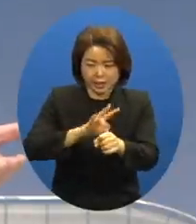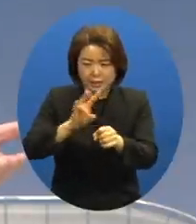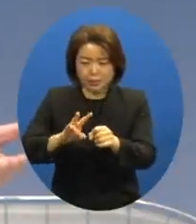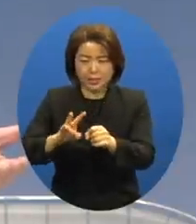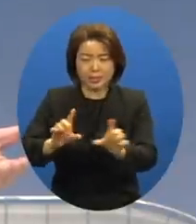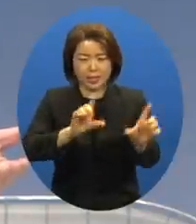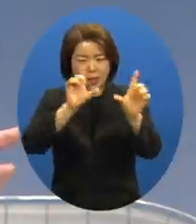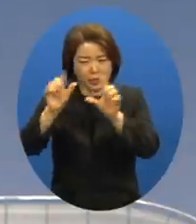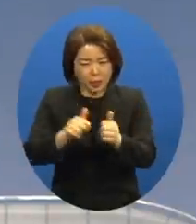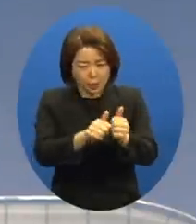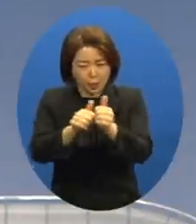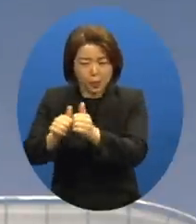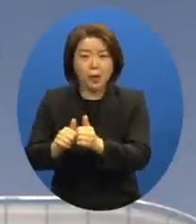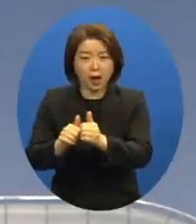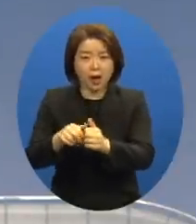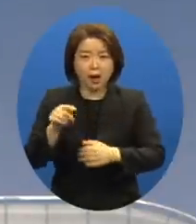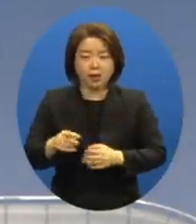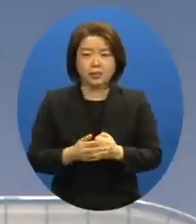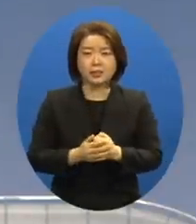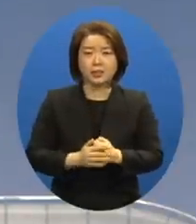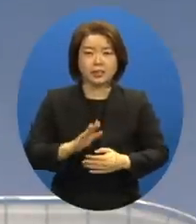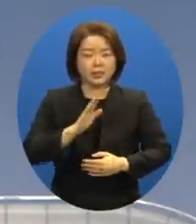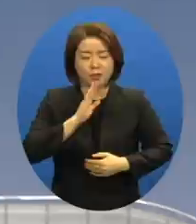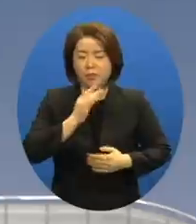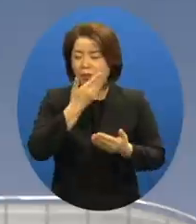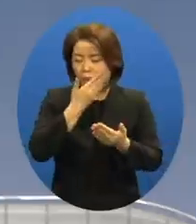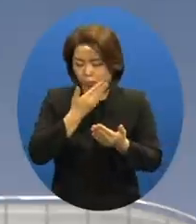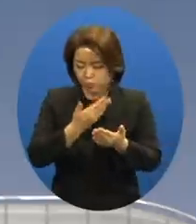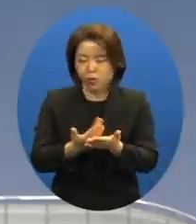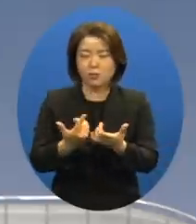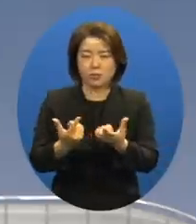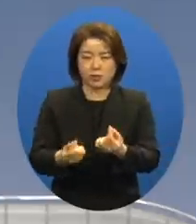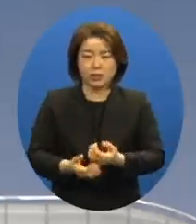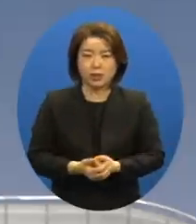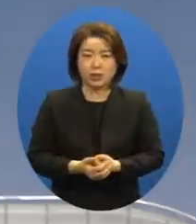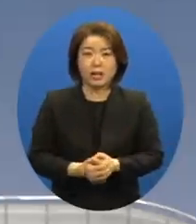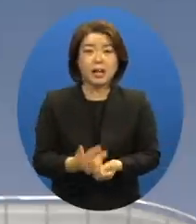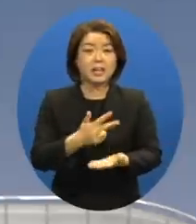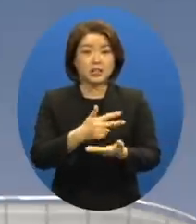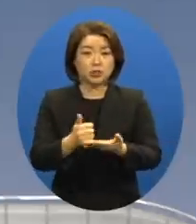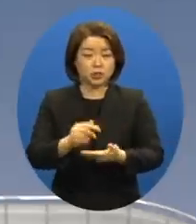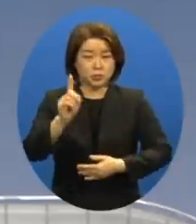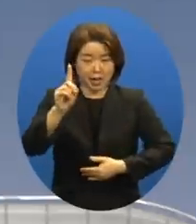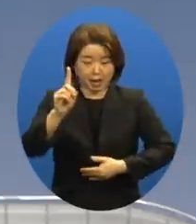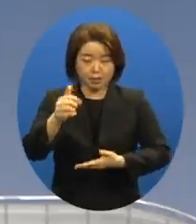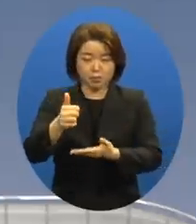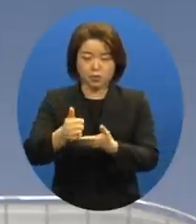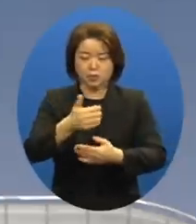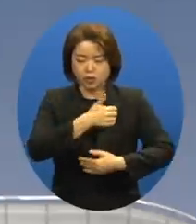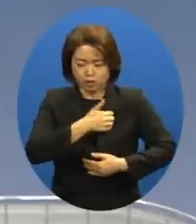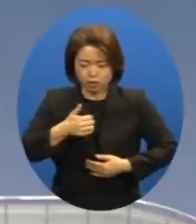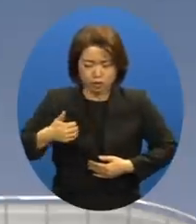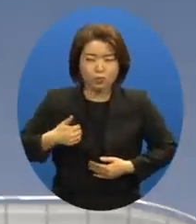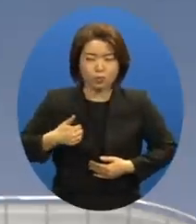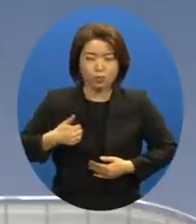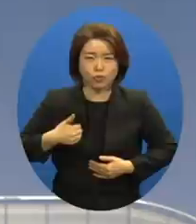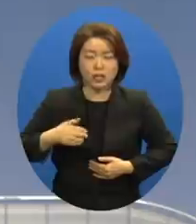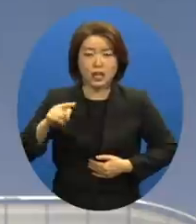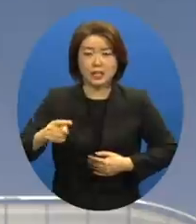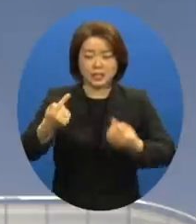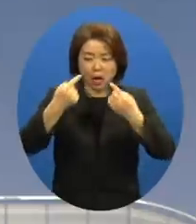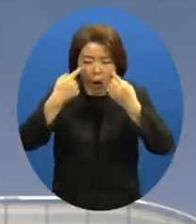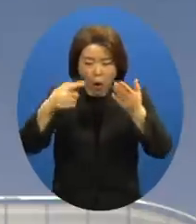삶이 그렇게 소중한 것입니다 주님 한 분이면 충분합니다 이런